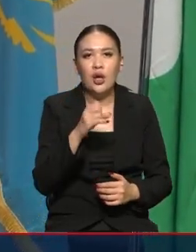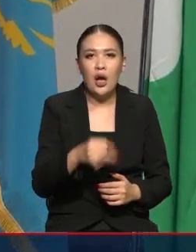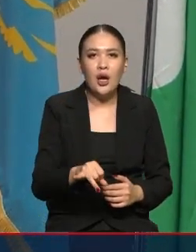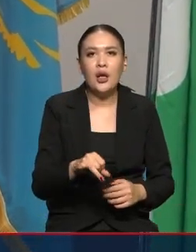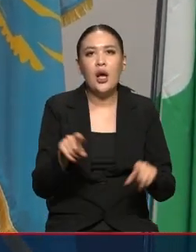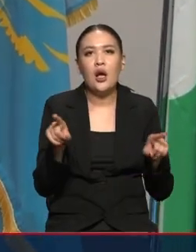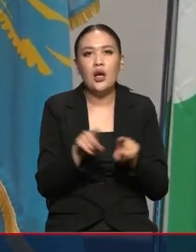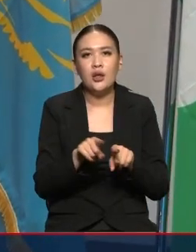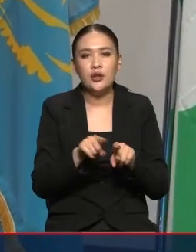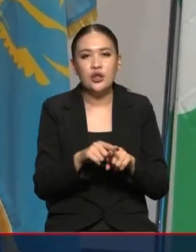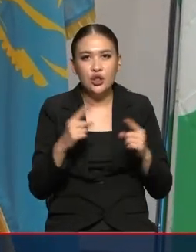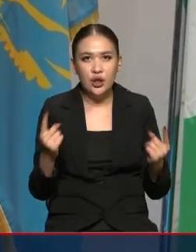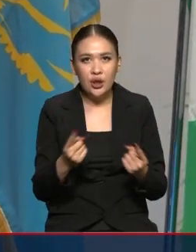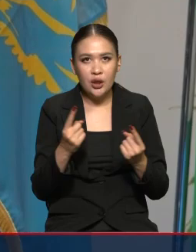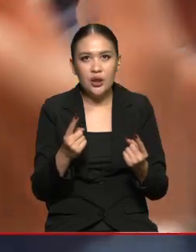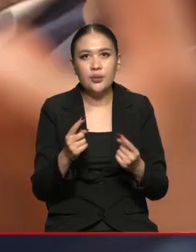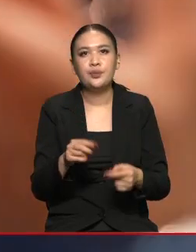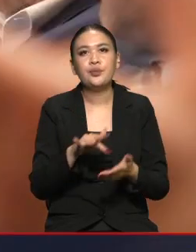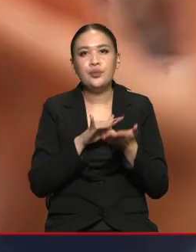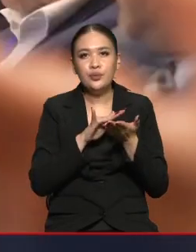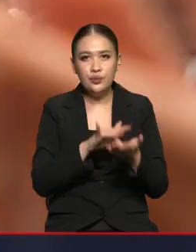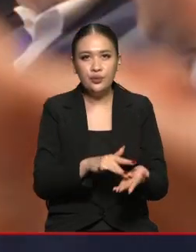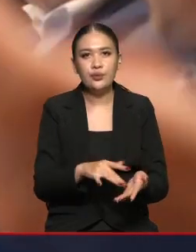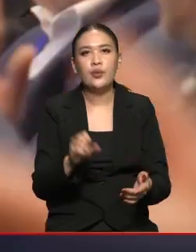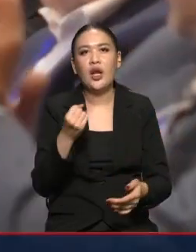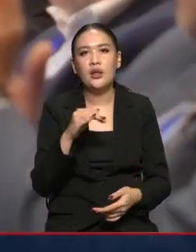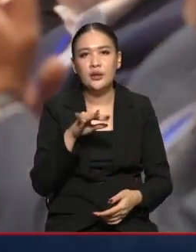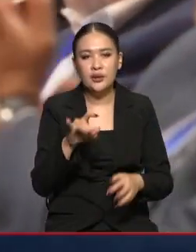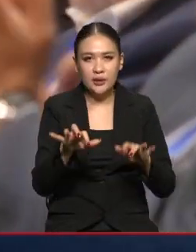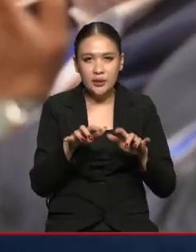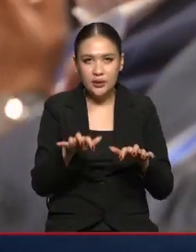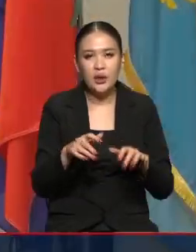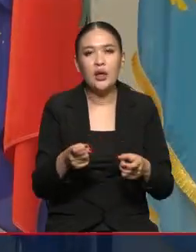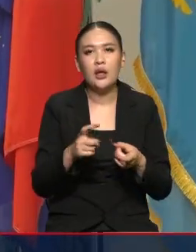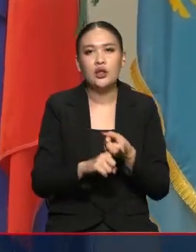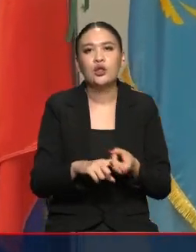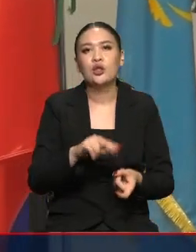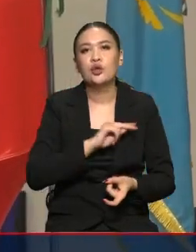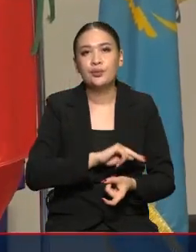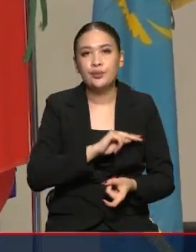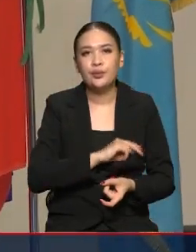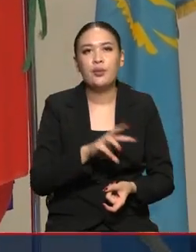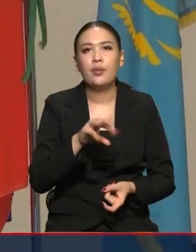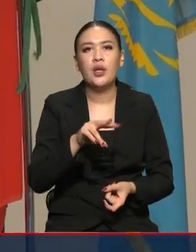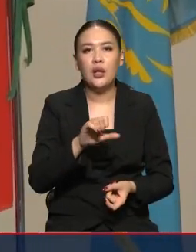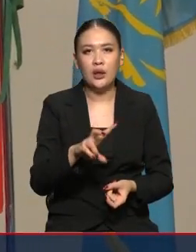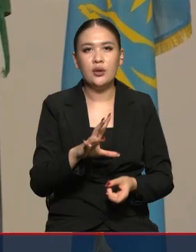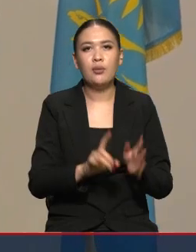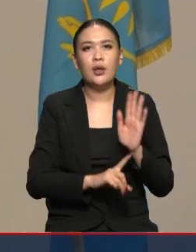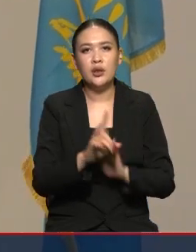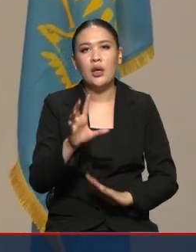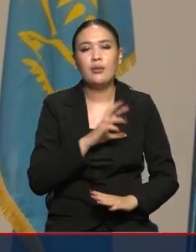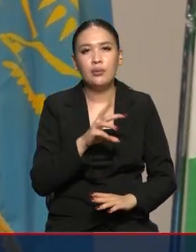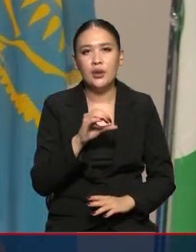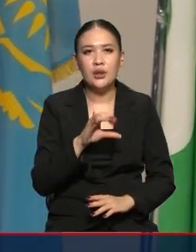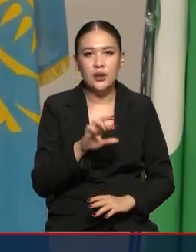қызмет көрсету, жеңіл өнеркәсіп, туризм және IT салаларында қызмет етеді. Енді Миланда басталған